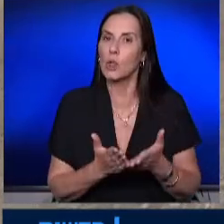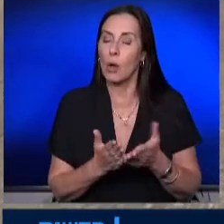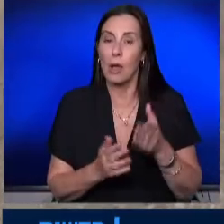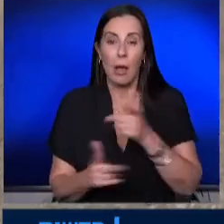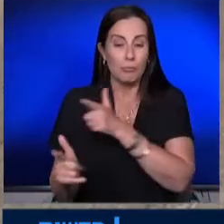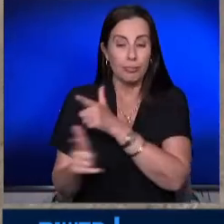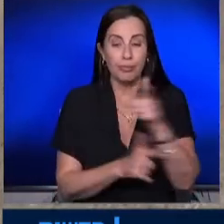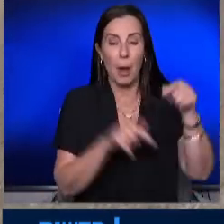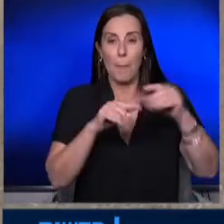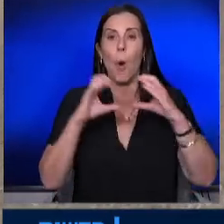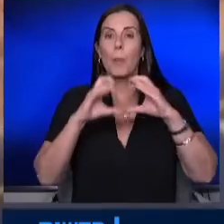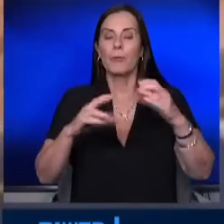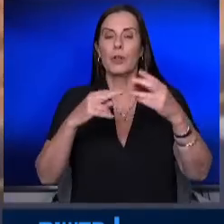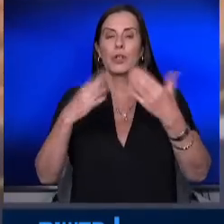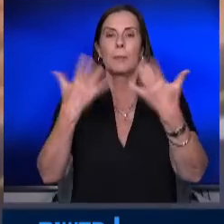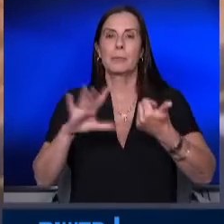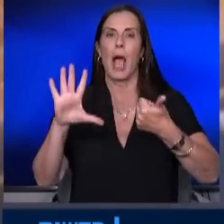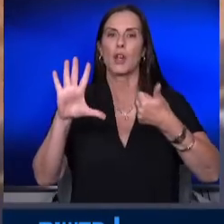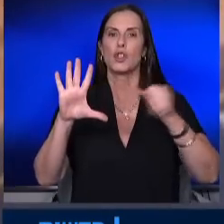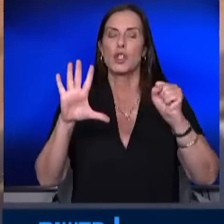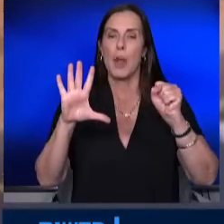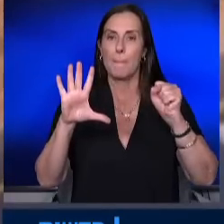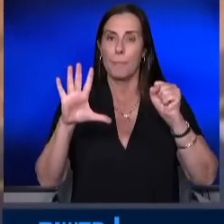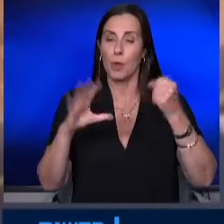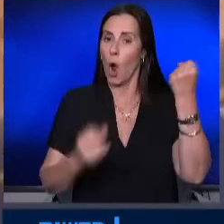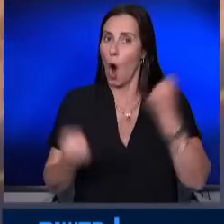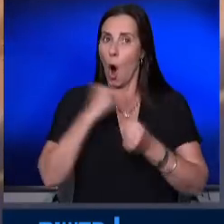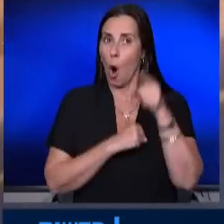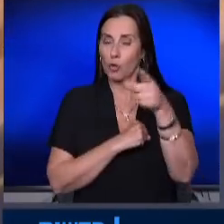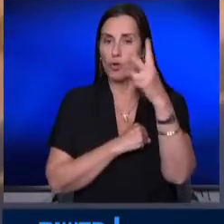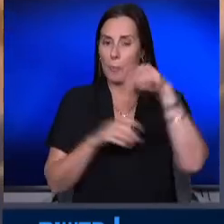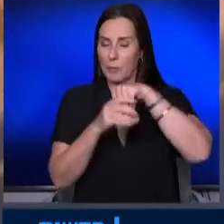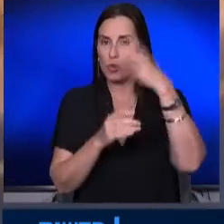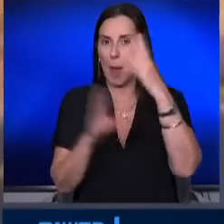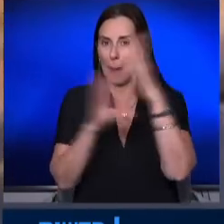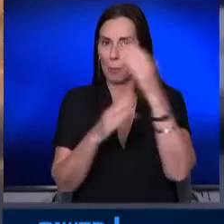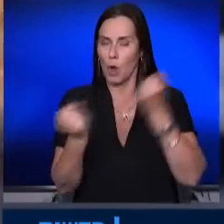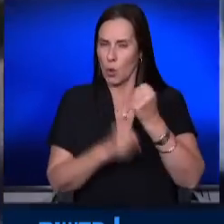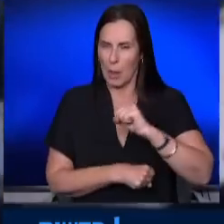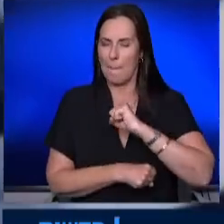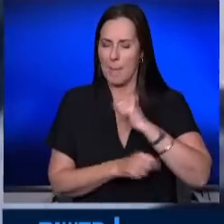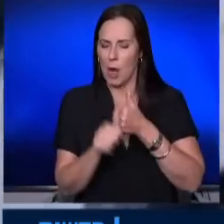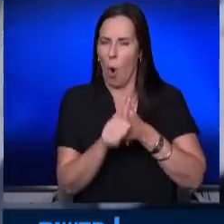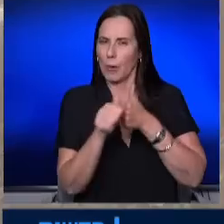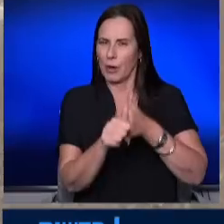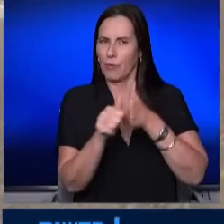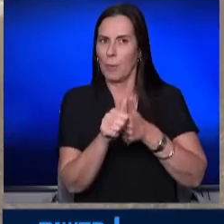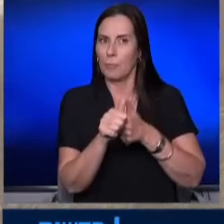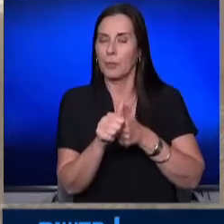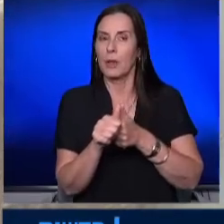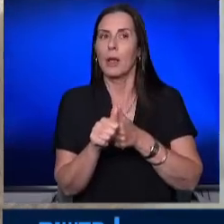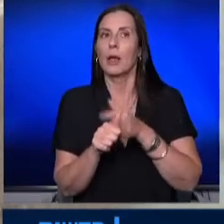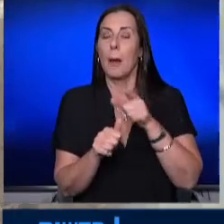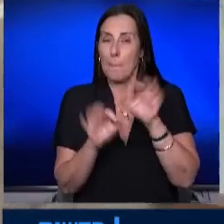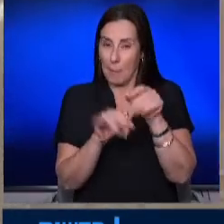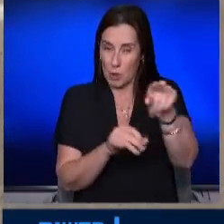קורה כאן על כביש 60 לא הרחק מפקעות, כאשר רכב ובו 2 מחבלים נוסעים במהירות אחרי האוטובוס. בשלב מסוים,